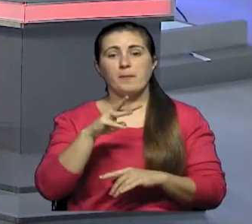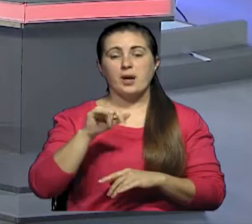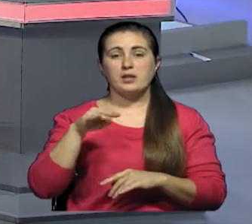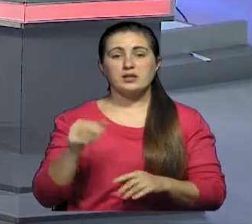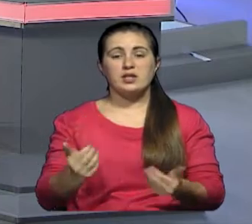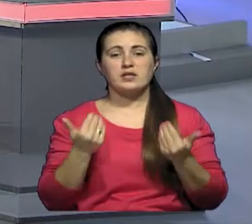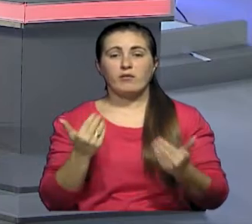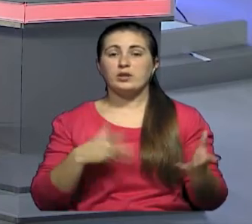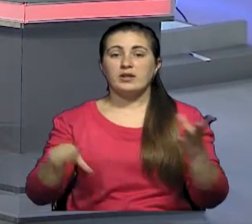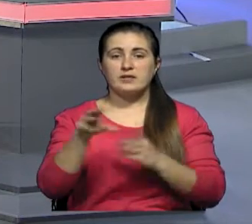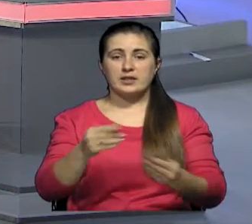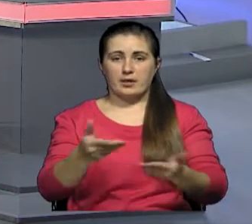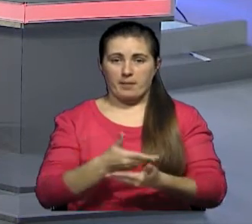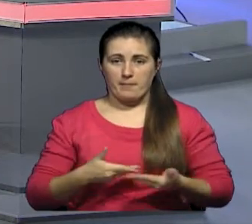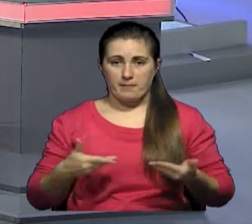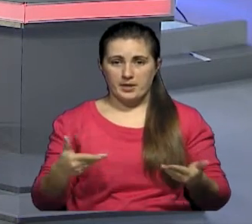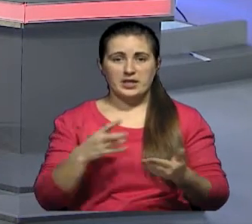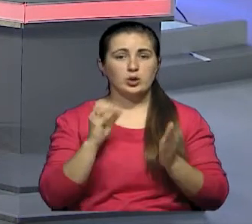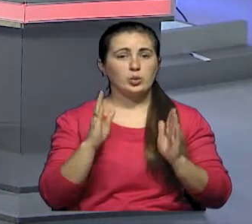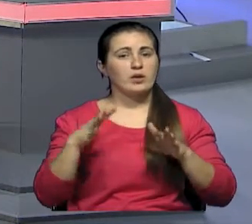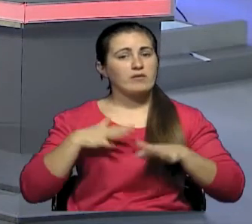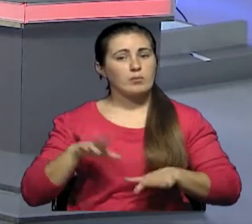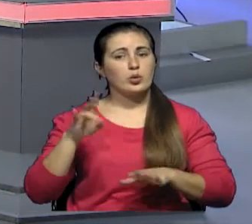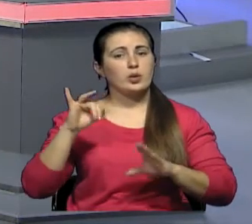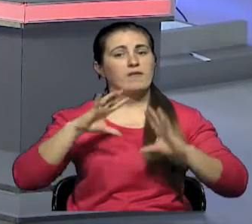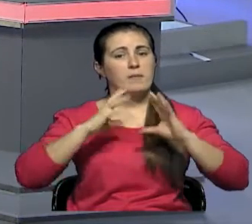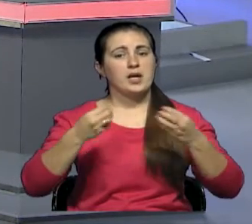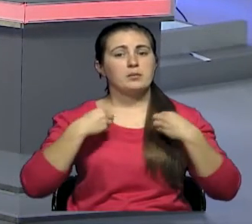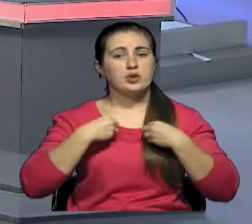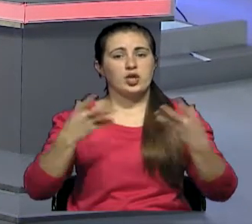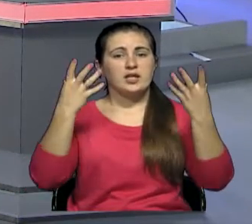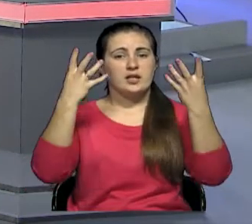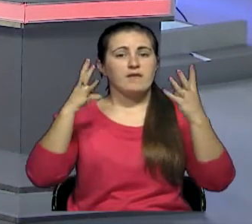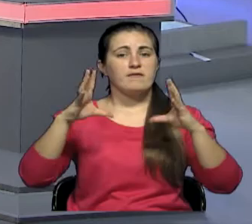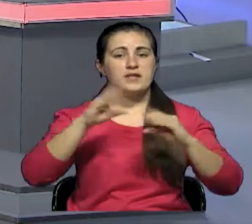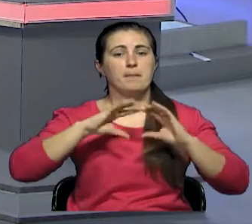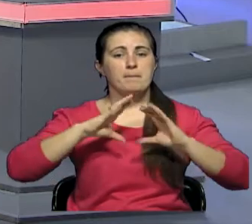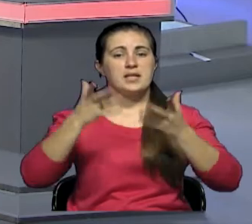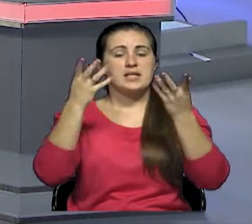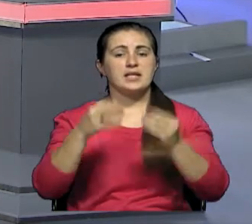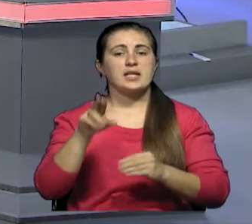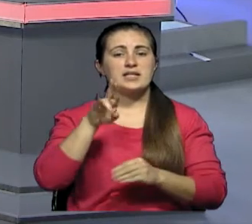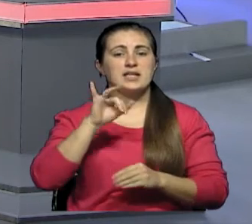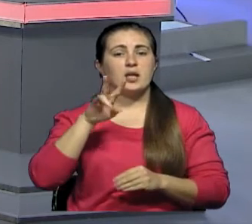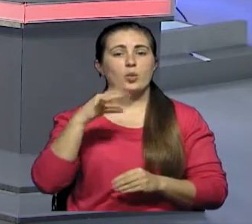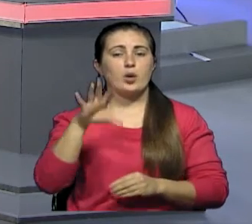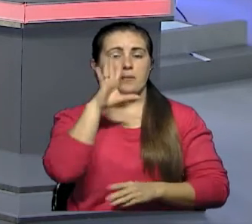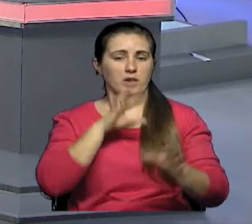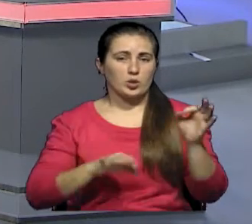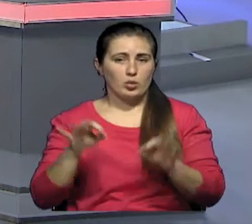все мы не только в крыму ной в мире отмечаем всемирный день дикой природы хочется задать